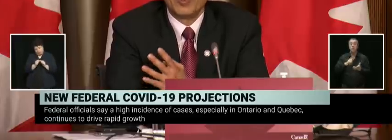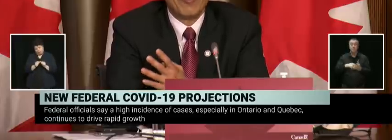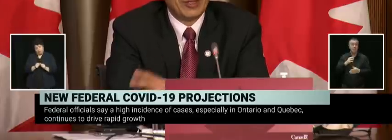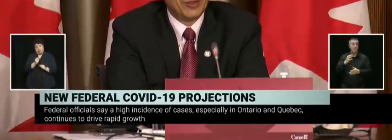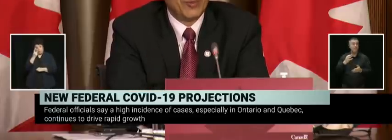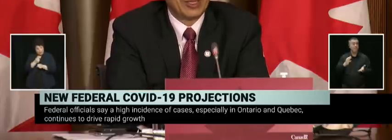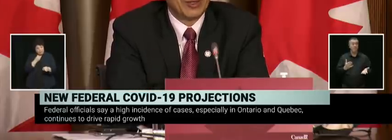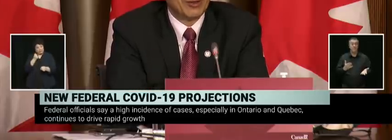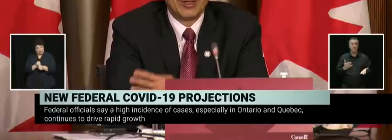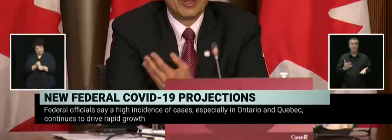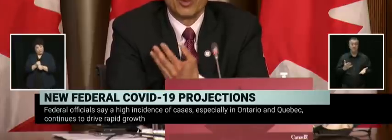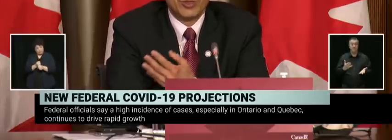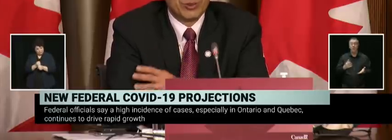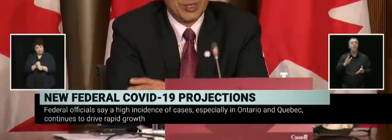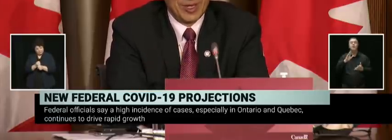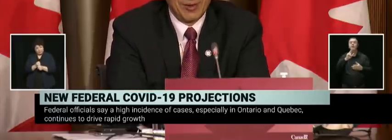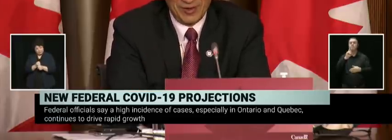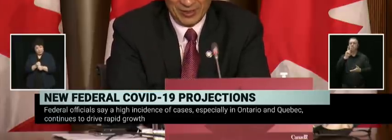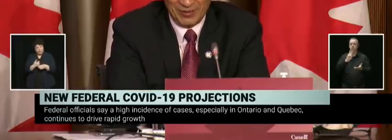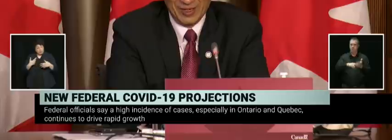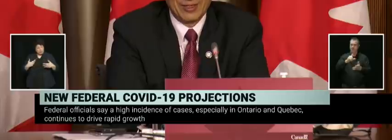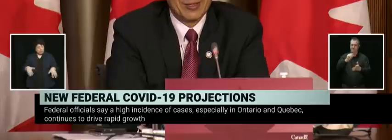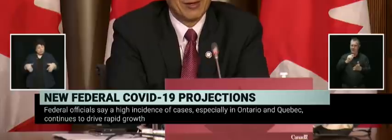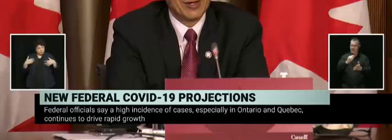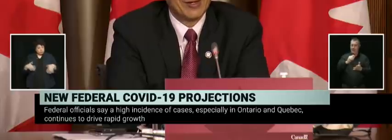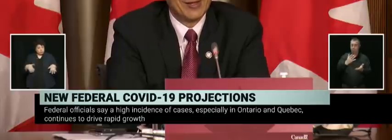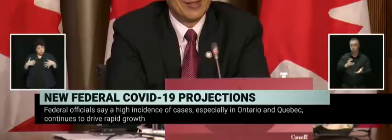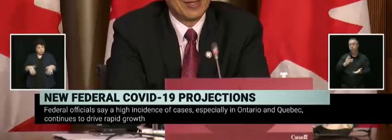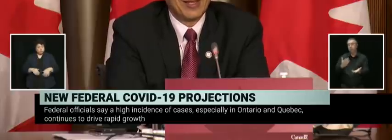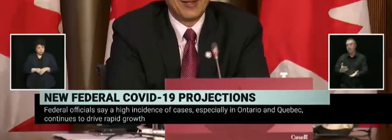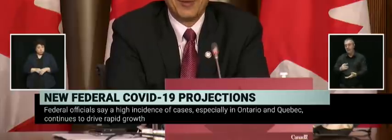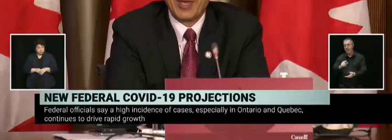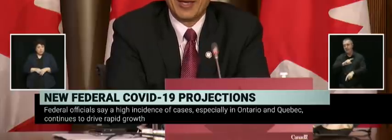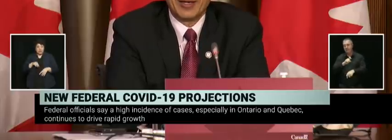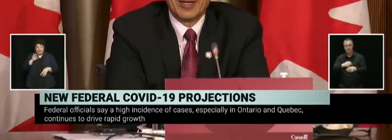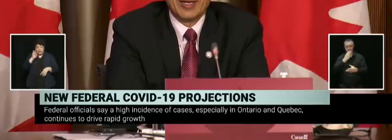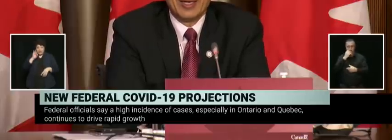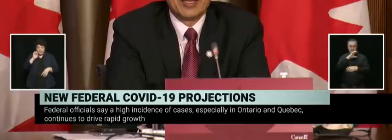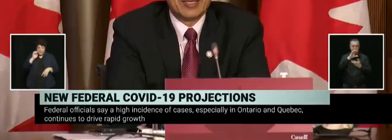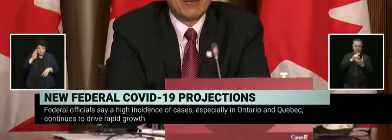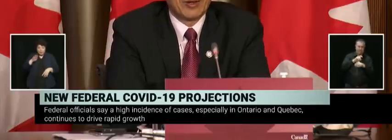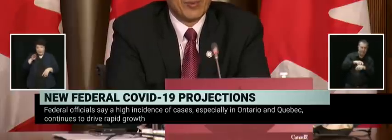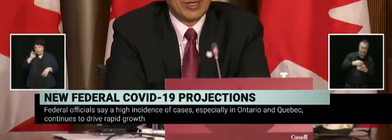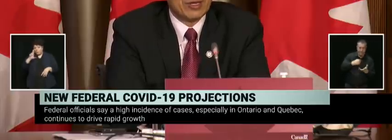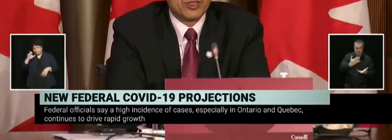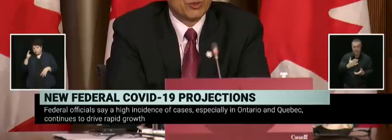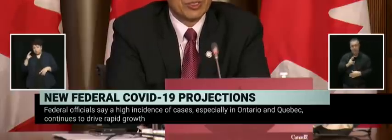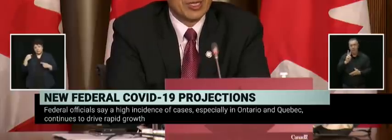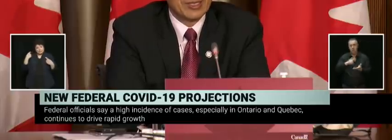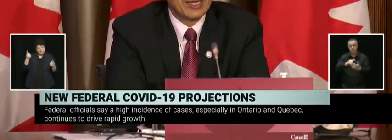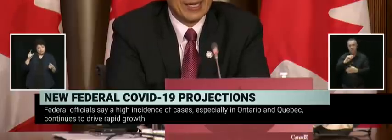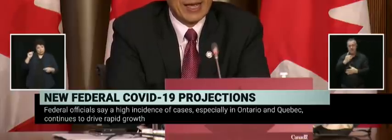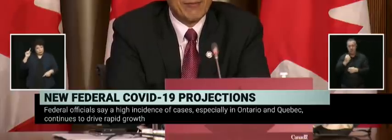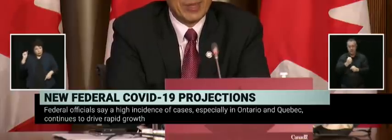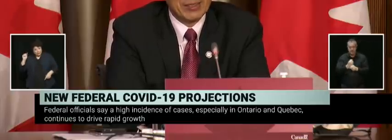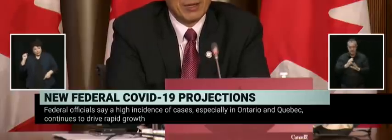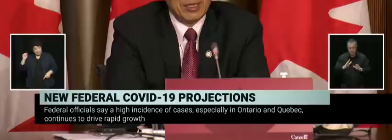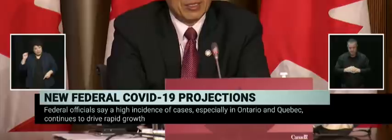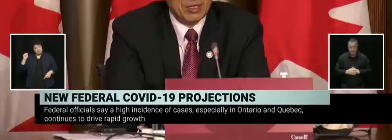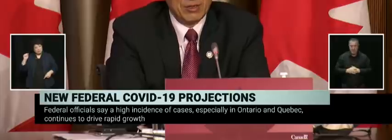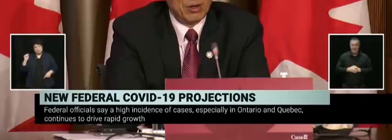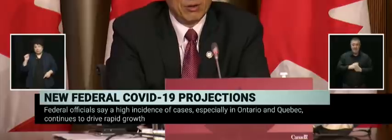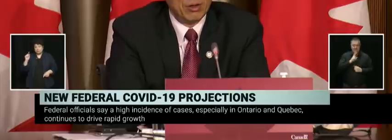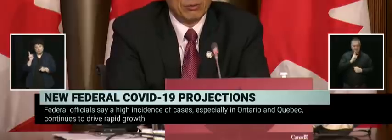on est 2021 maintenant. J'ai oublié aussi, mais avec le temps, c'est quelle année, mais c'est vraiment quelque chose de très grave